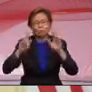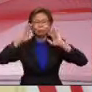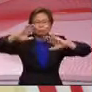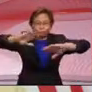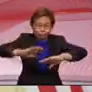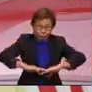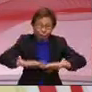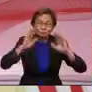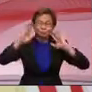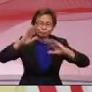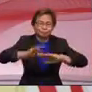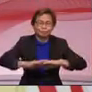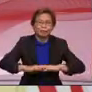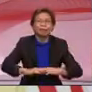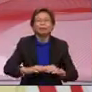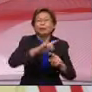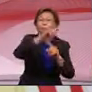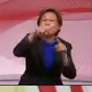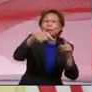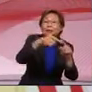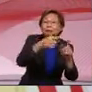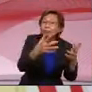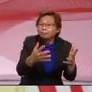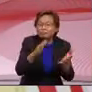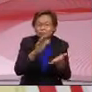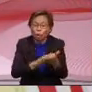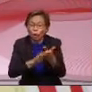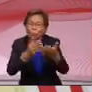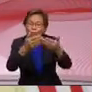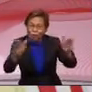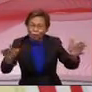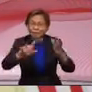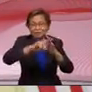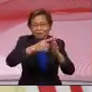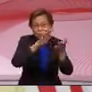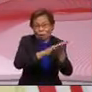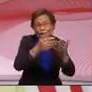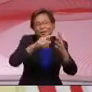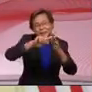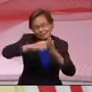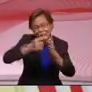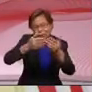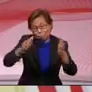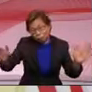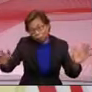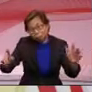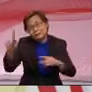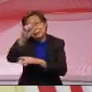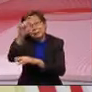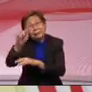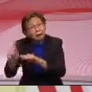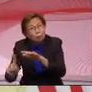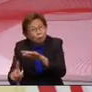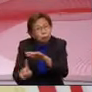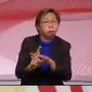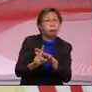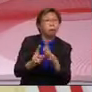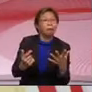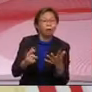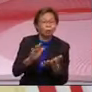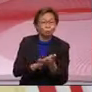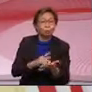sekolah-sekolah mula dibuka, diumumkan mula dibuka, jadi persoalan timbul, bolehkah